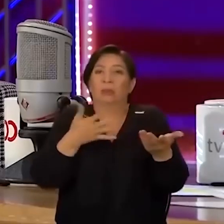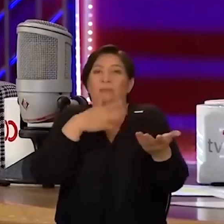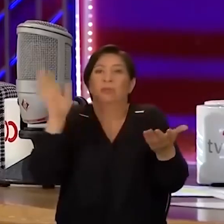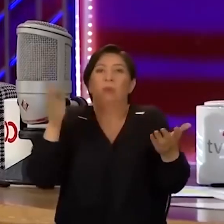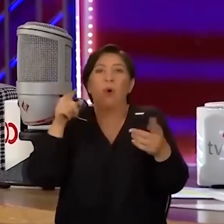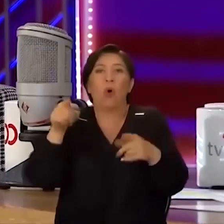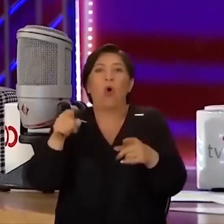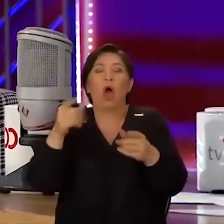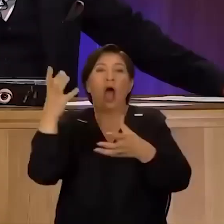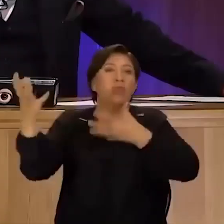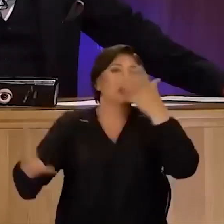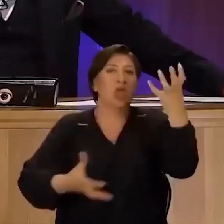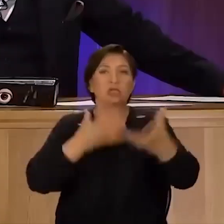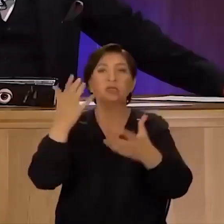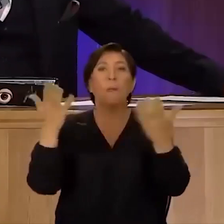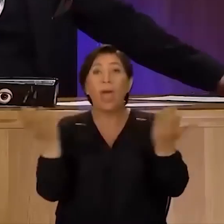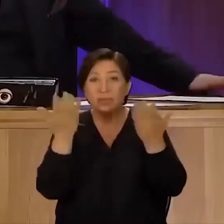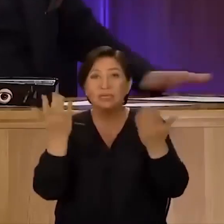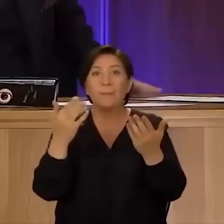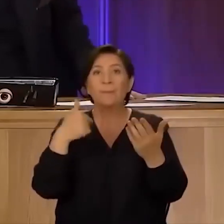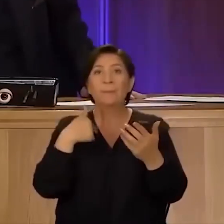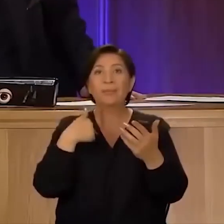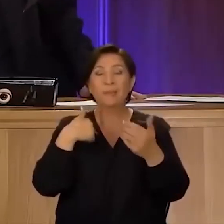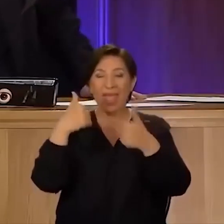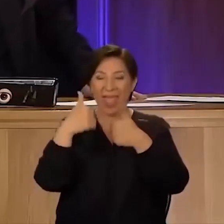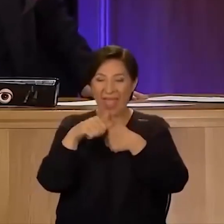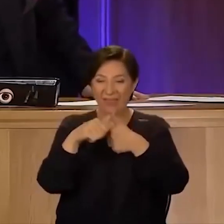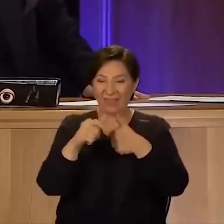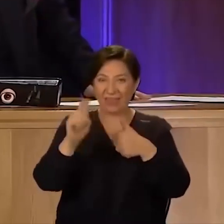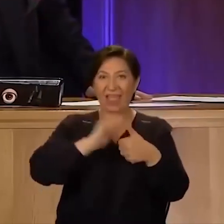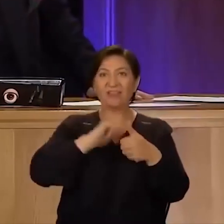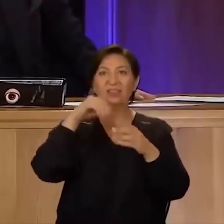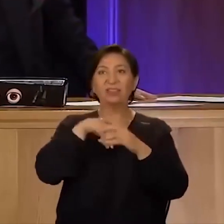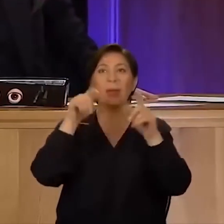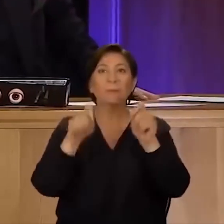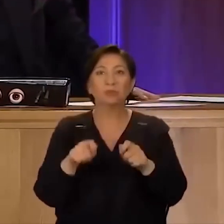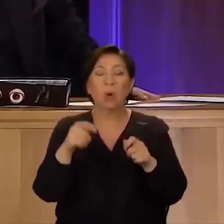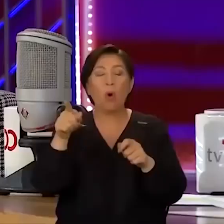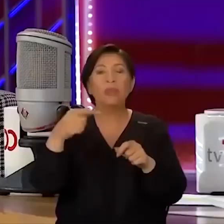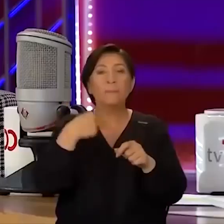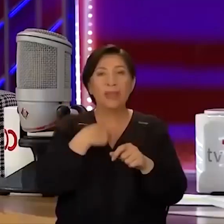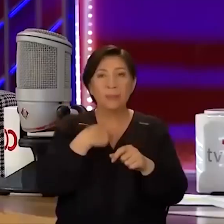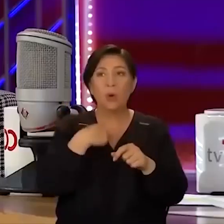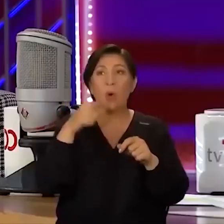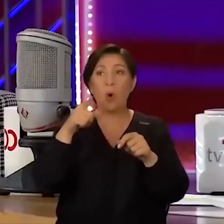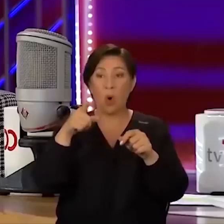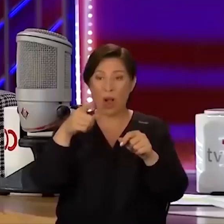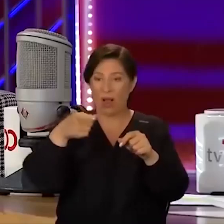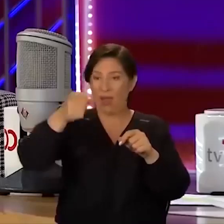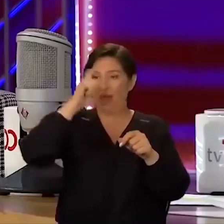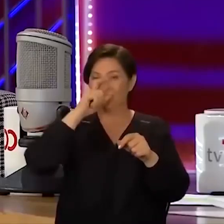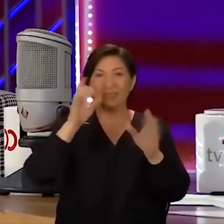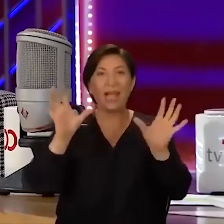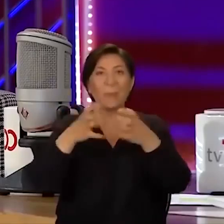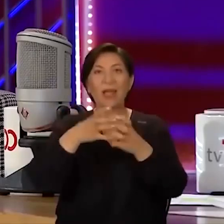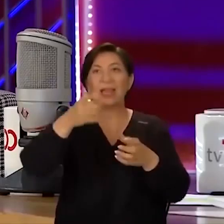nereden bileyim O Ateşlerde o bütün olaylar versem bu evlilik töreni için yapılmış bir şeymiş yani benim orada o kabile